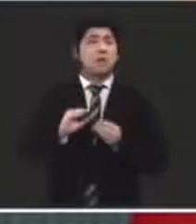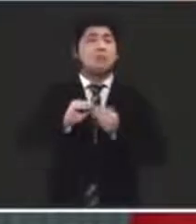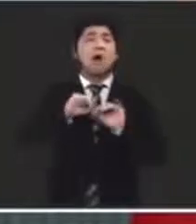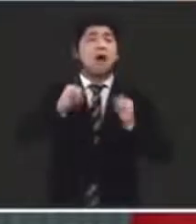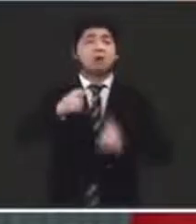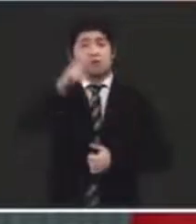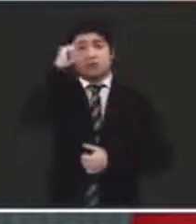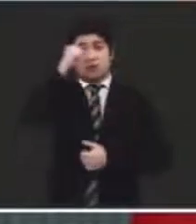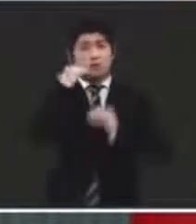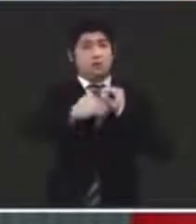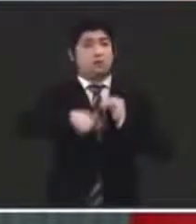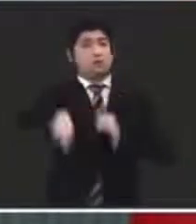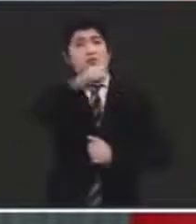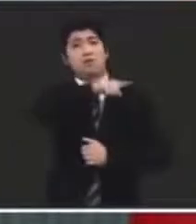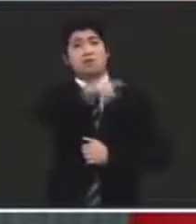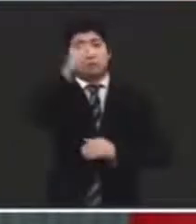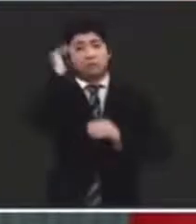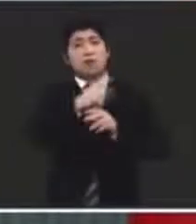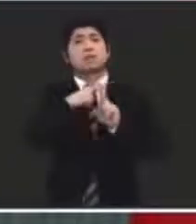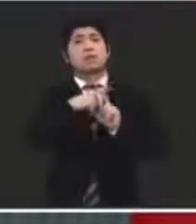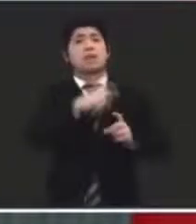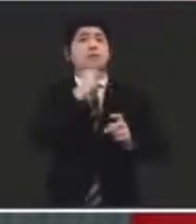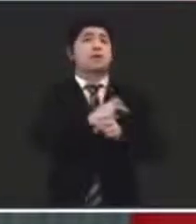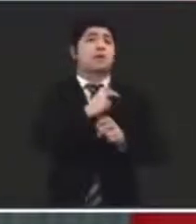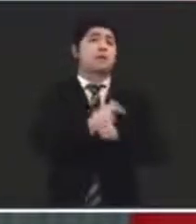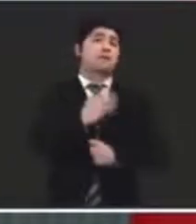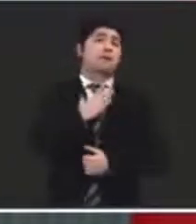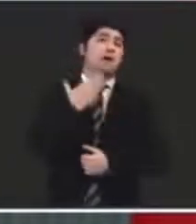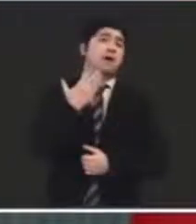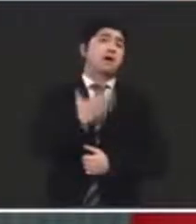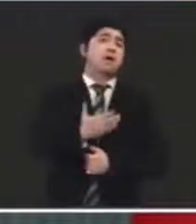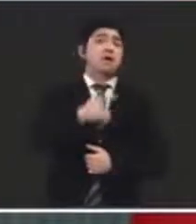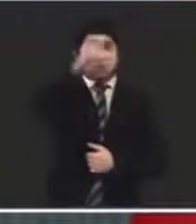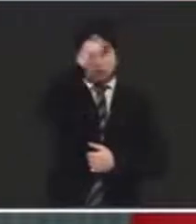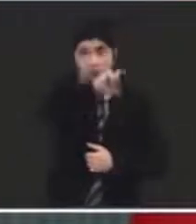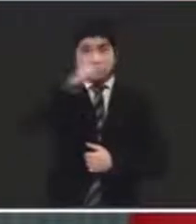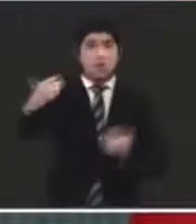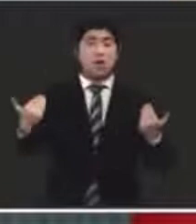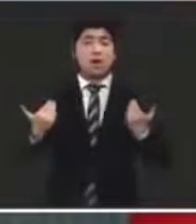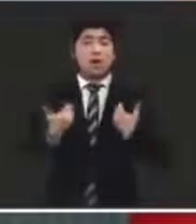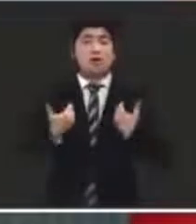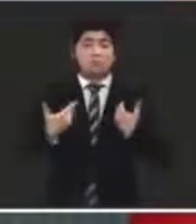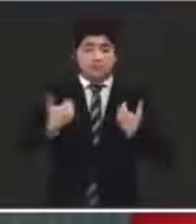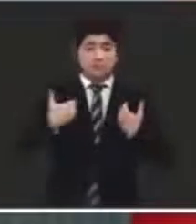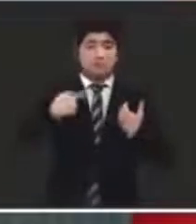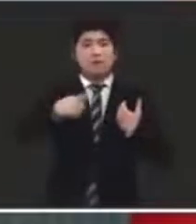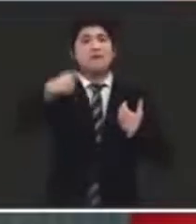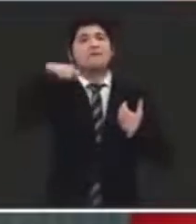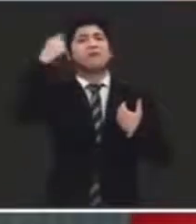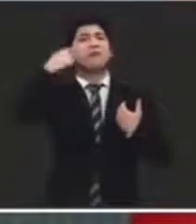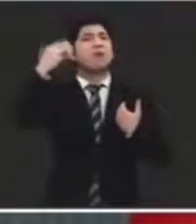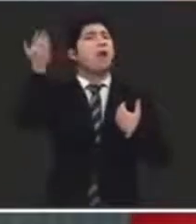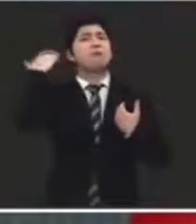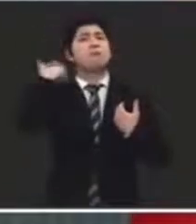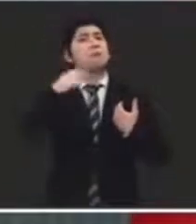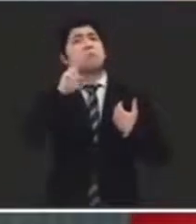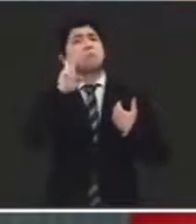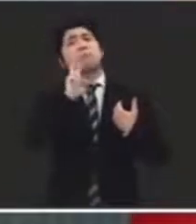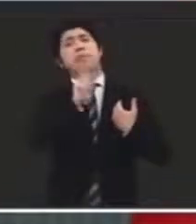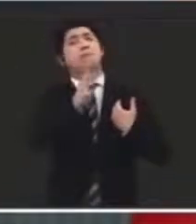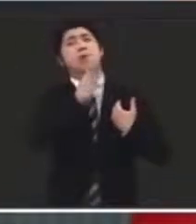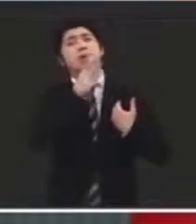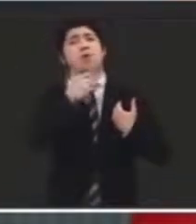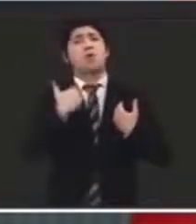Yunan halkını tehdit etmektedir Türkiye olarak biz bu filmi geçmişte seyrettik